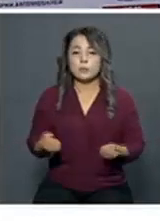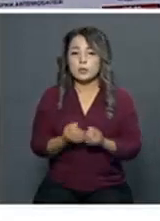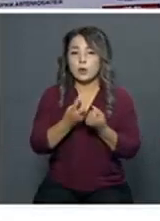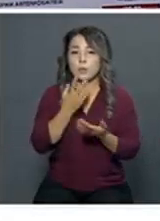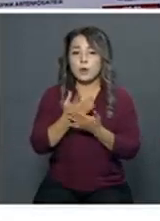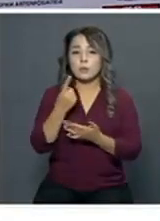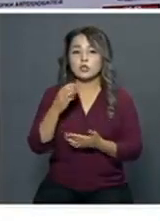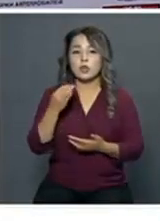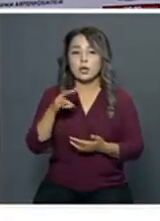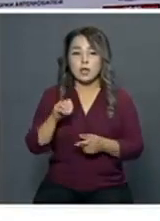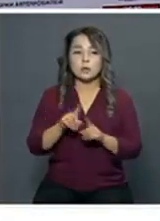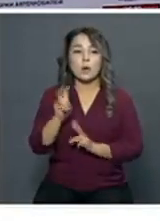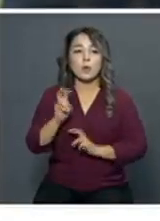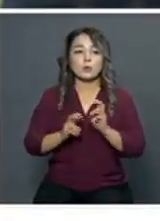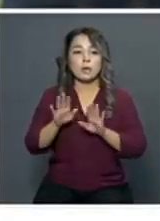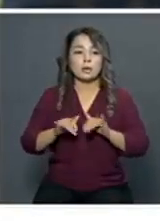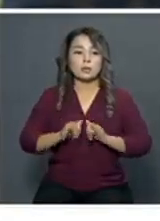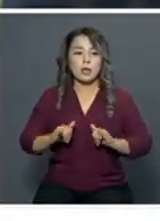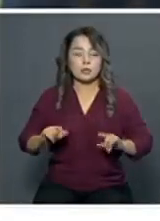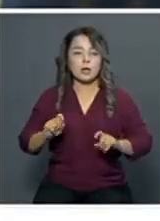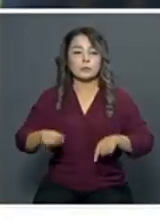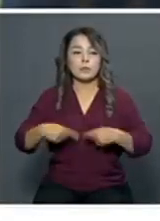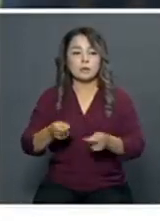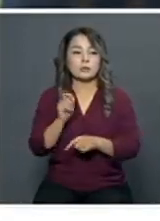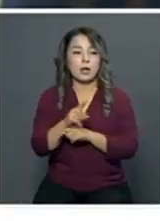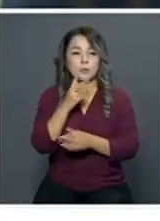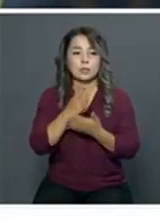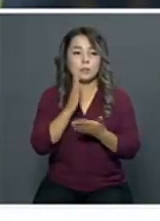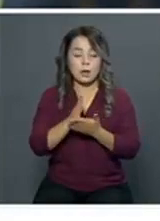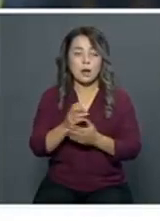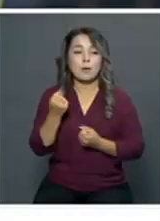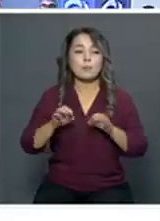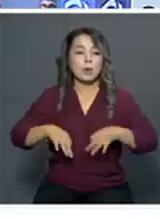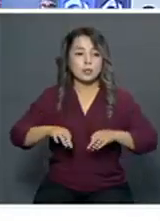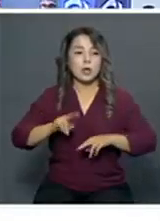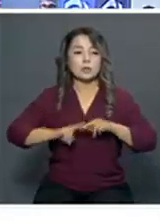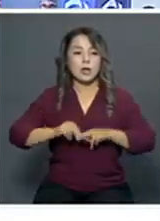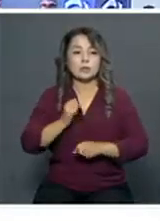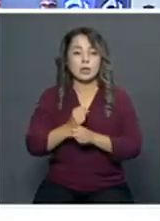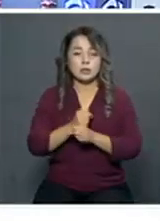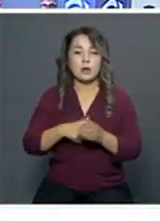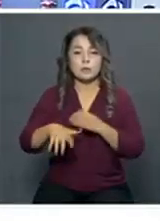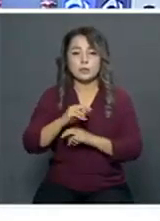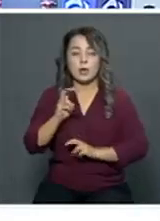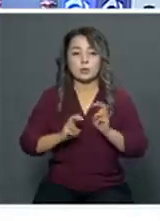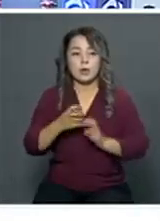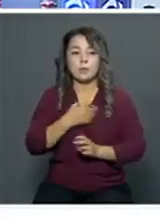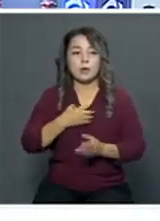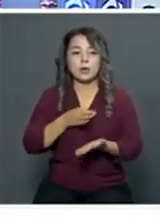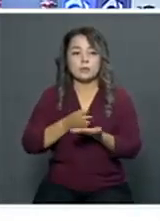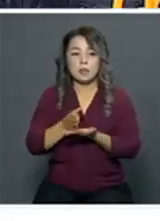1 шілдеге дейін өнеркәсіпті дамыту қорын құруды тапсырды. Өйткені машина жасау елдегі өңдеу өнеркәсібінің негізгі